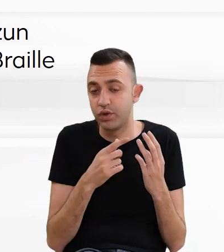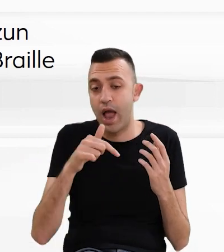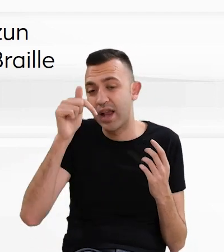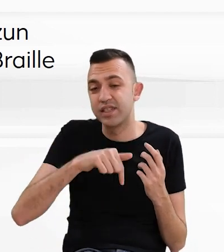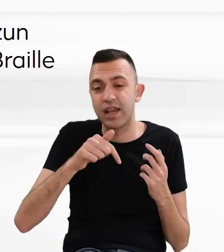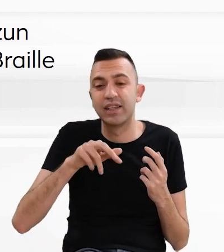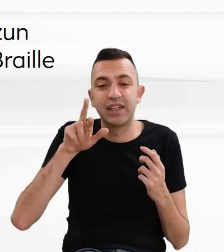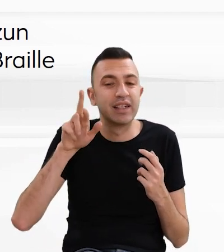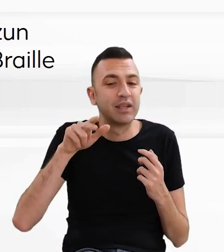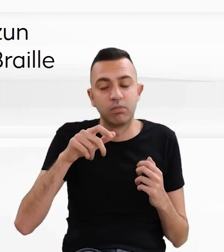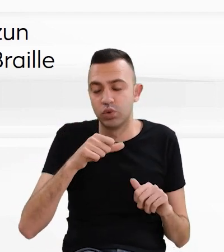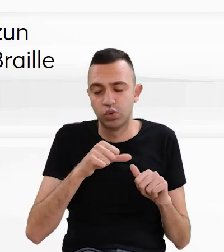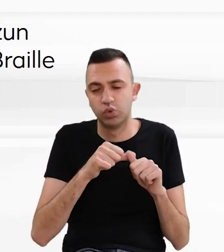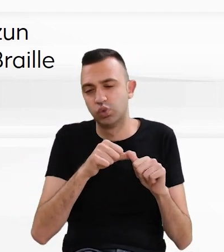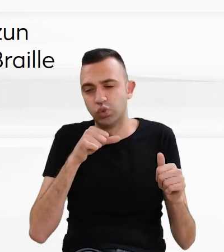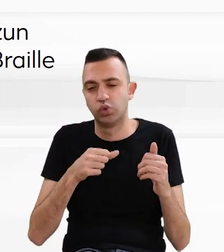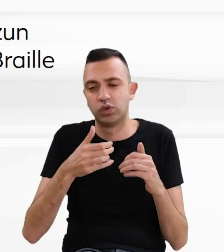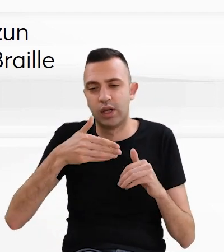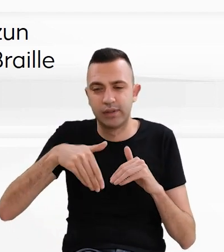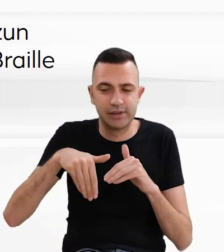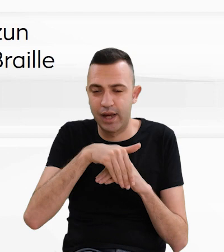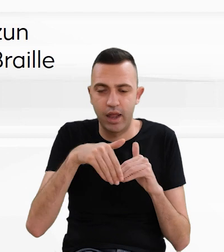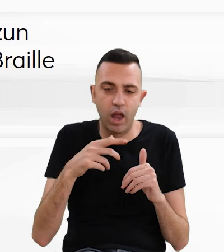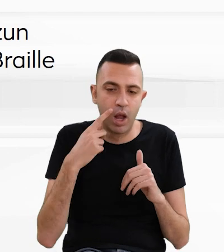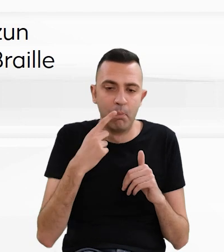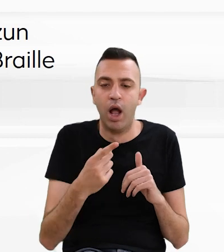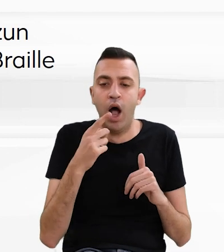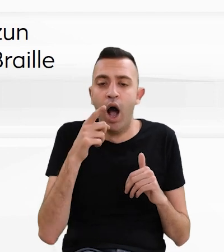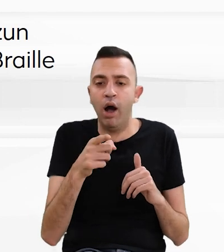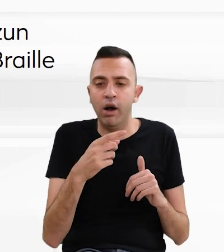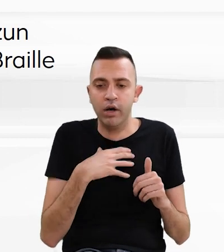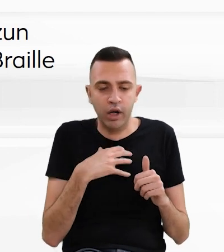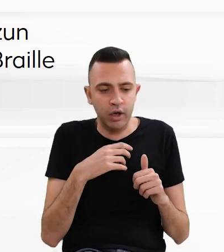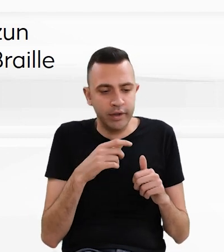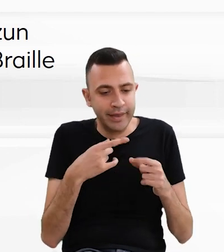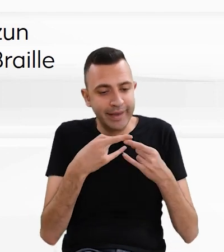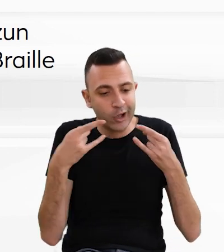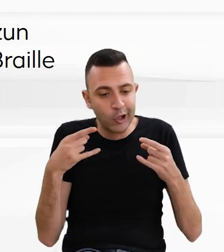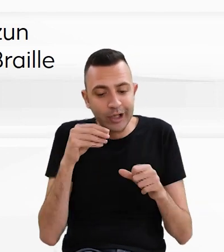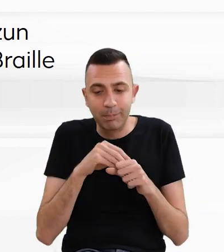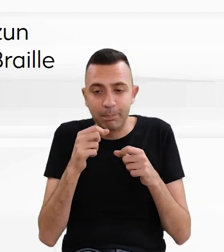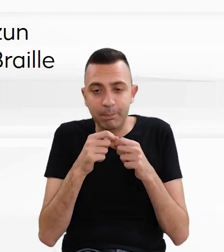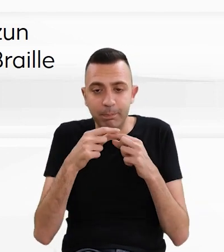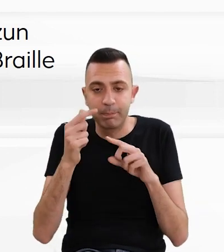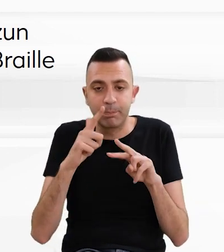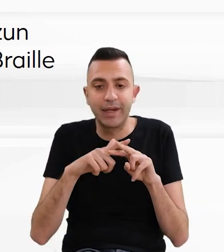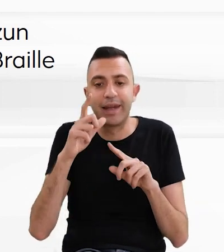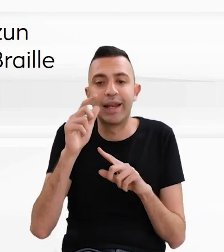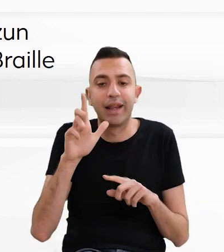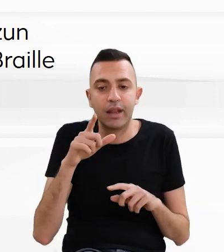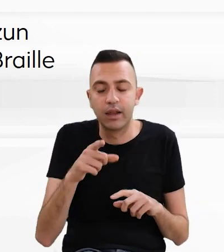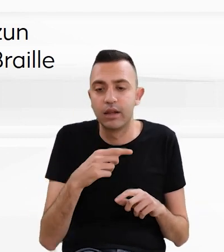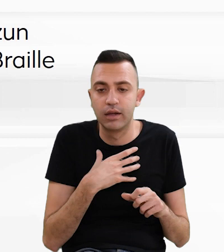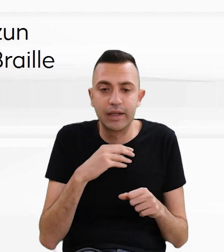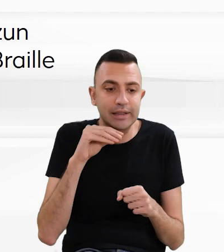dikdörtgen aşağıdaki gibi uzun kenarları boyunca çalıştırıldıkları unda bu dikdörtgenlerin belirttiği breil rakamları